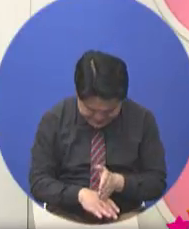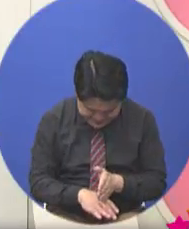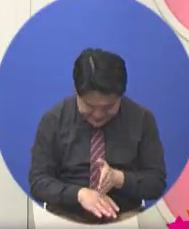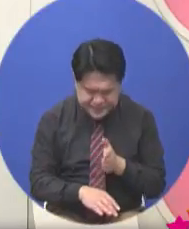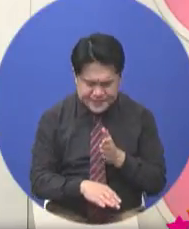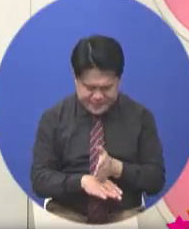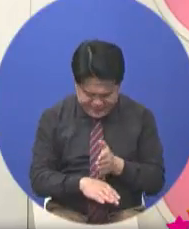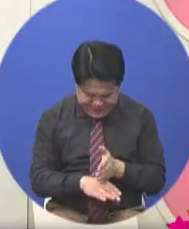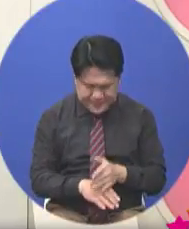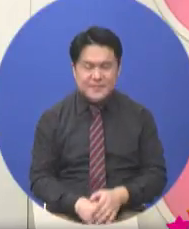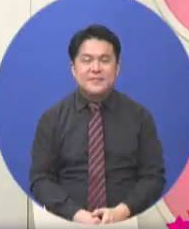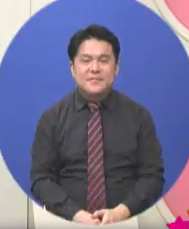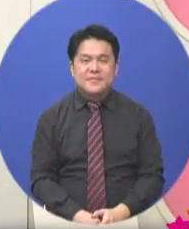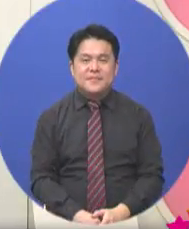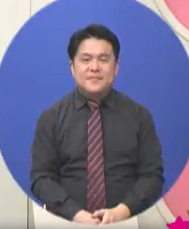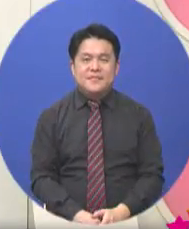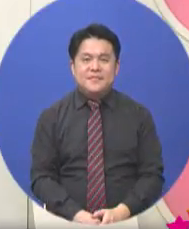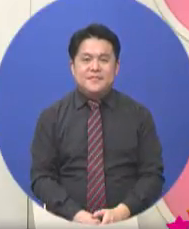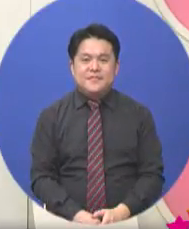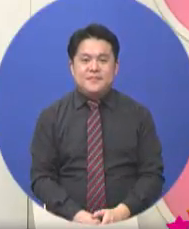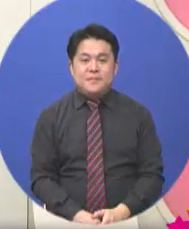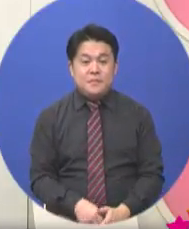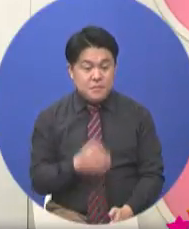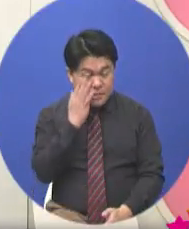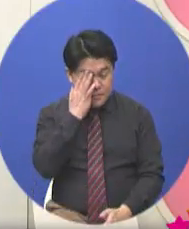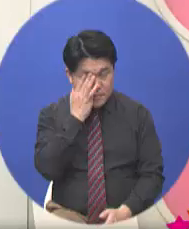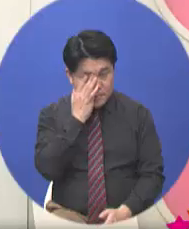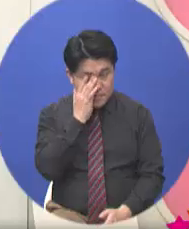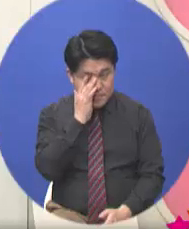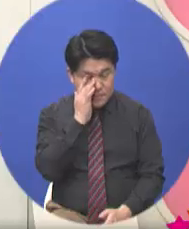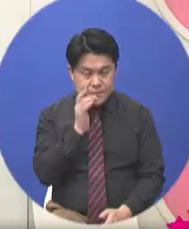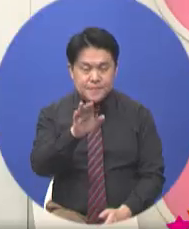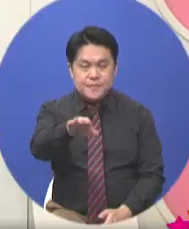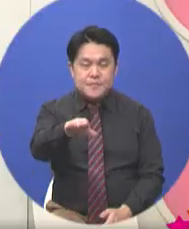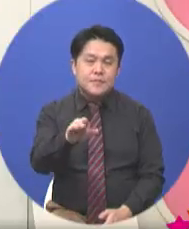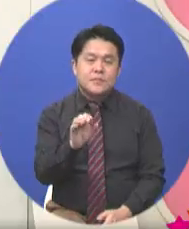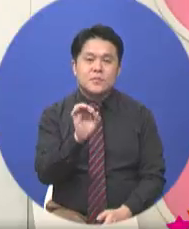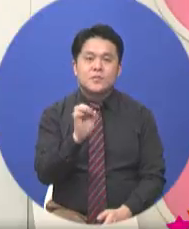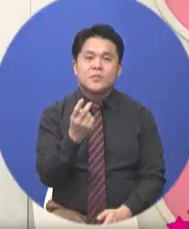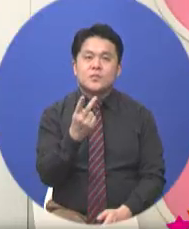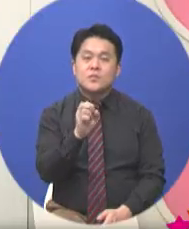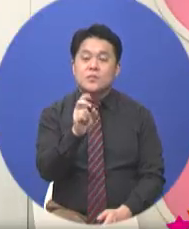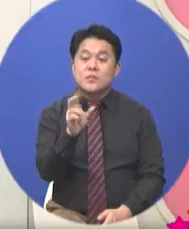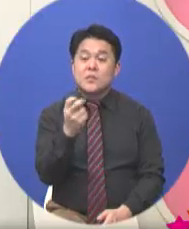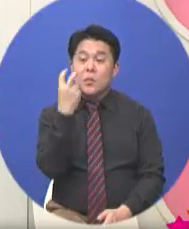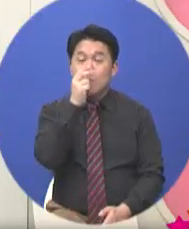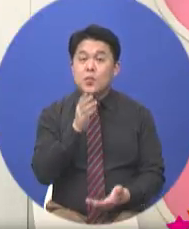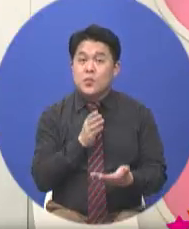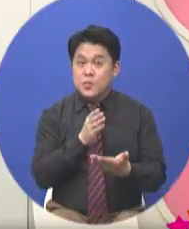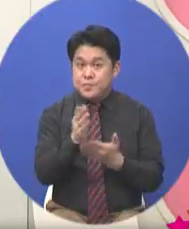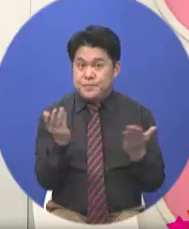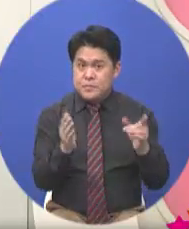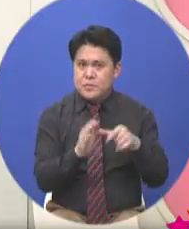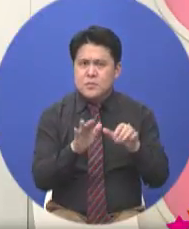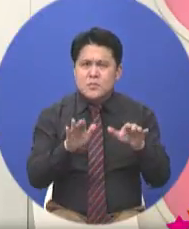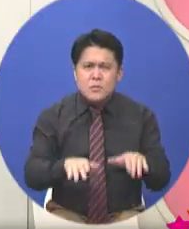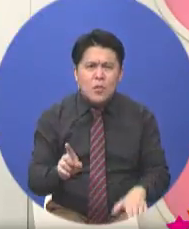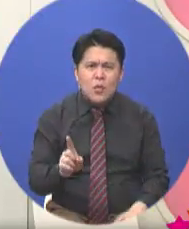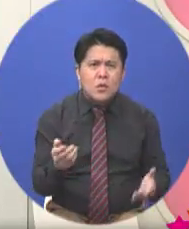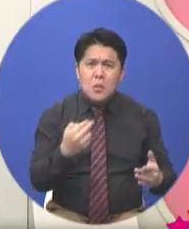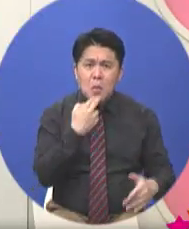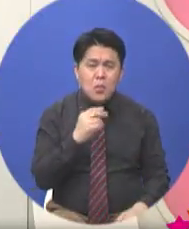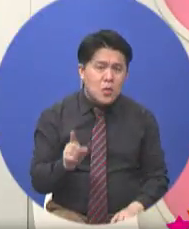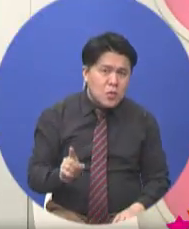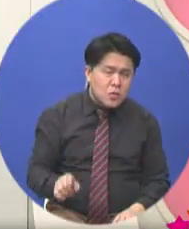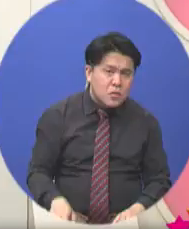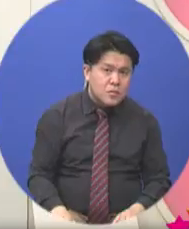말씀드려요. 요양보호사님들한테. 아, 근데, 감사합니다. 네네. 요양보호사를 하면서 근데 지금 이 시간에는 요양보호 할 일이